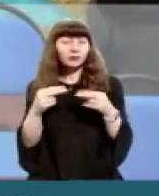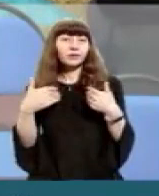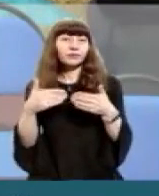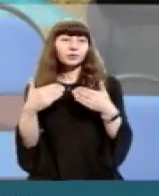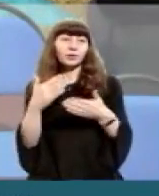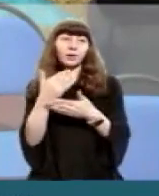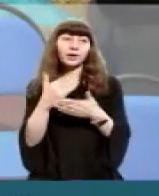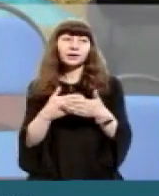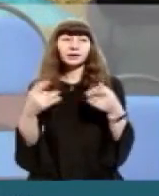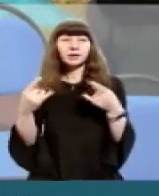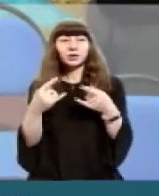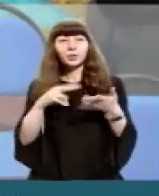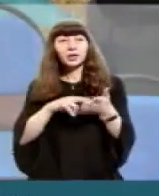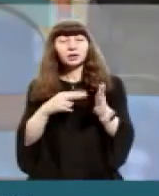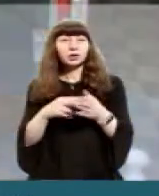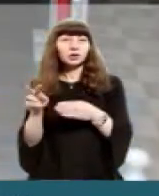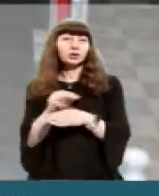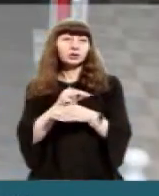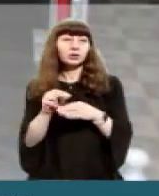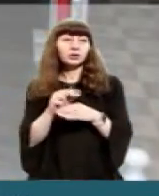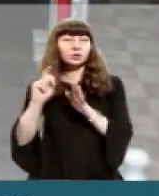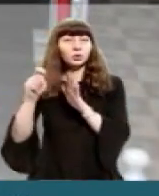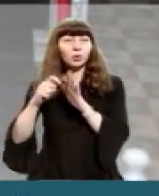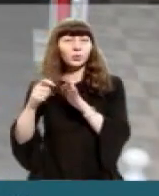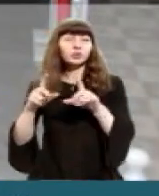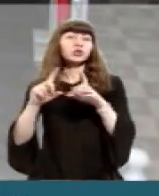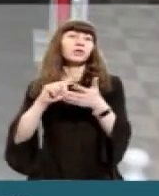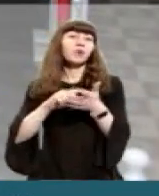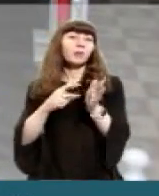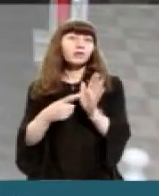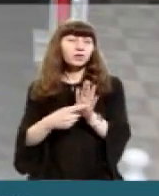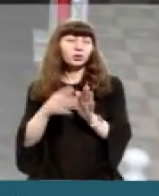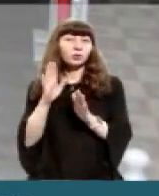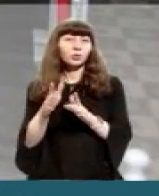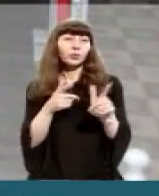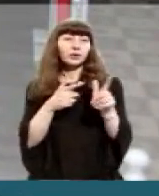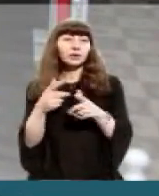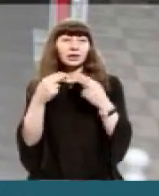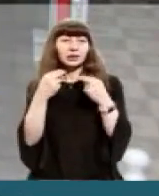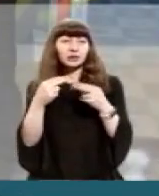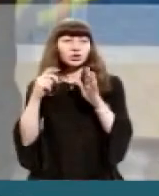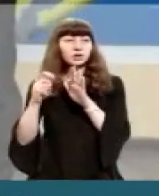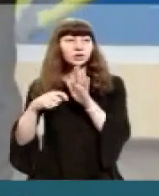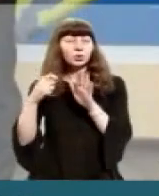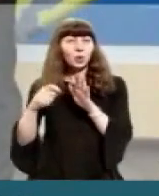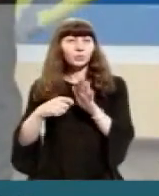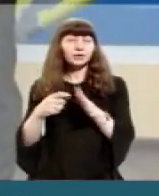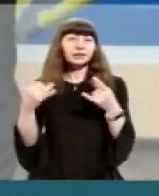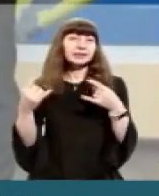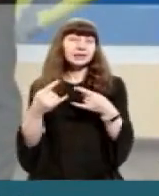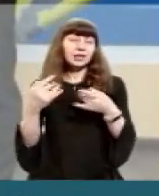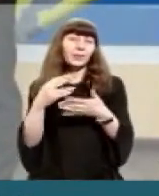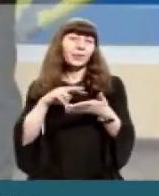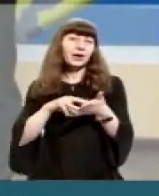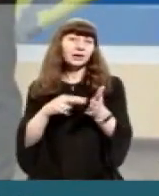выпускаемых программ, на телеканале планируется реконструкция съемочного павильона. Он будет адаптирован для качественной съемки телепроектов,